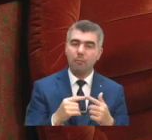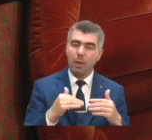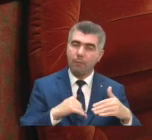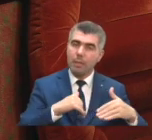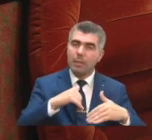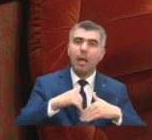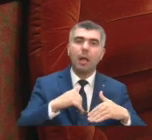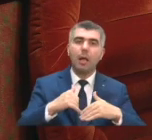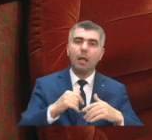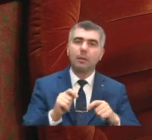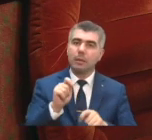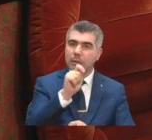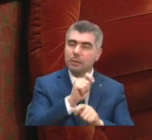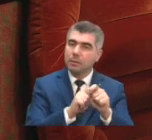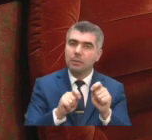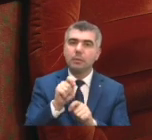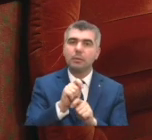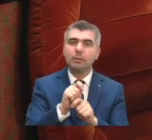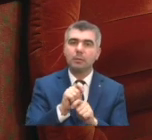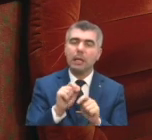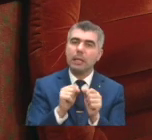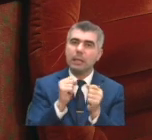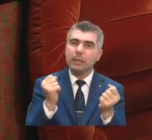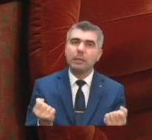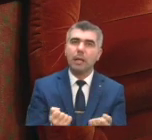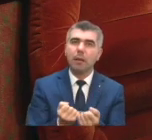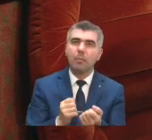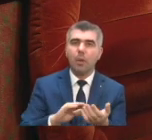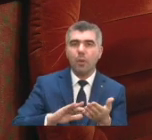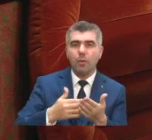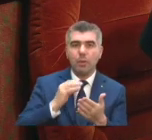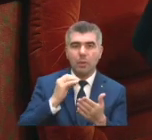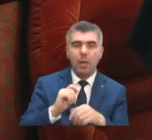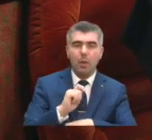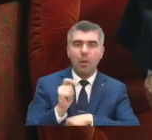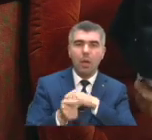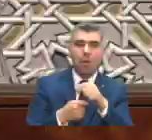ديال التنمية الاقتصادية والاجتماعية بالنسبة للعالم القروي. وشكراً.